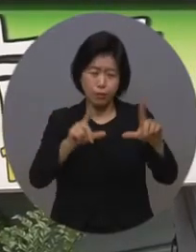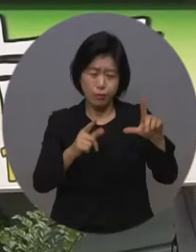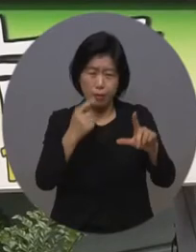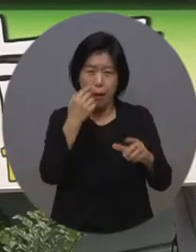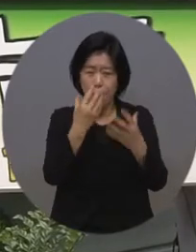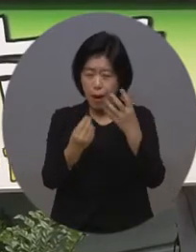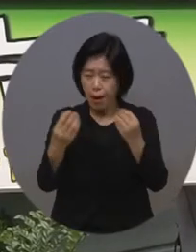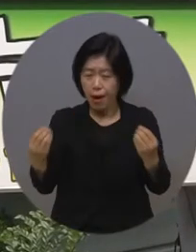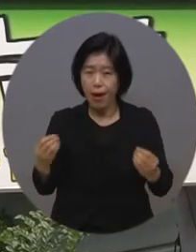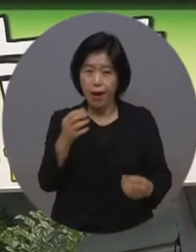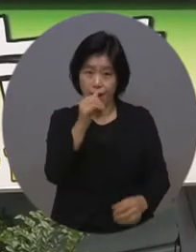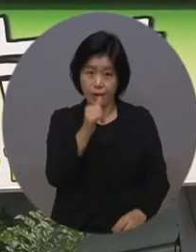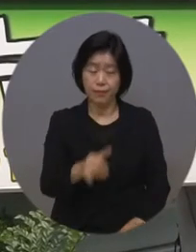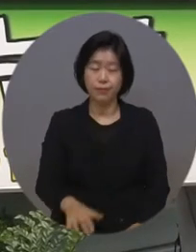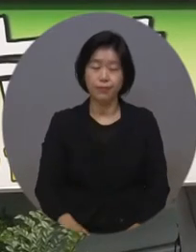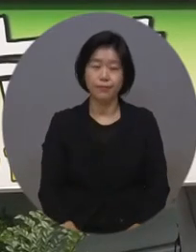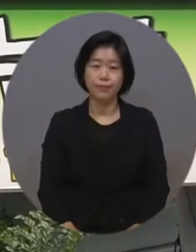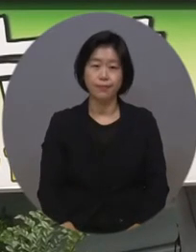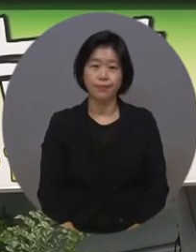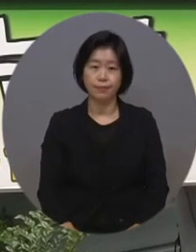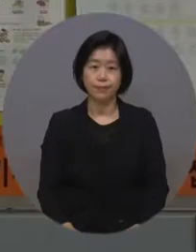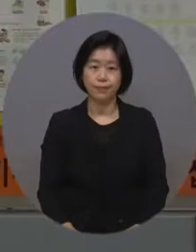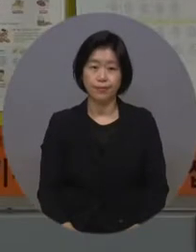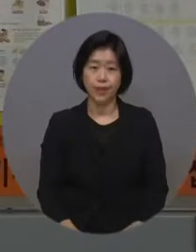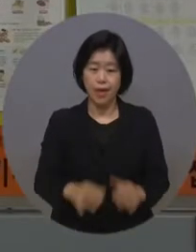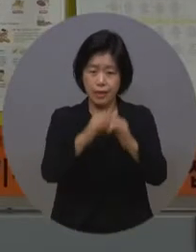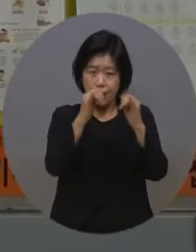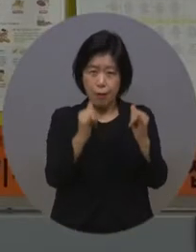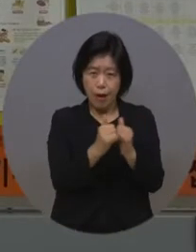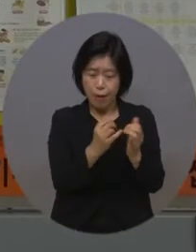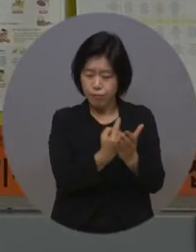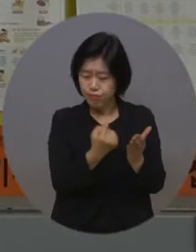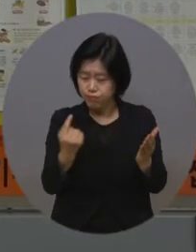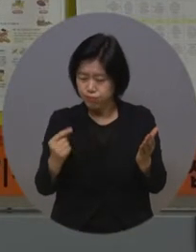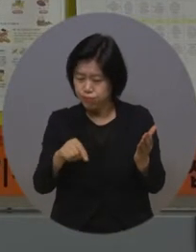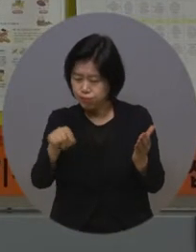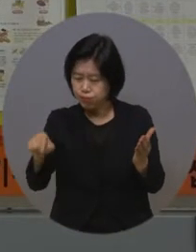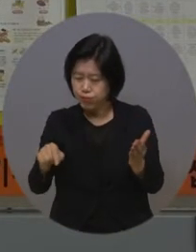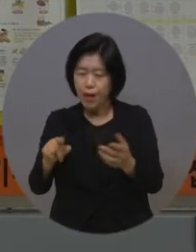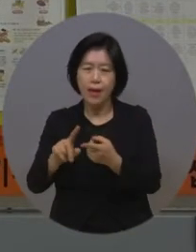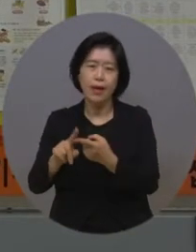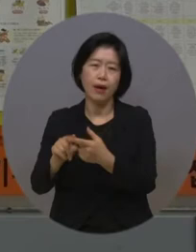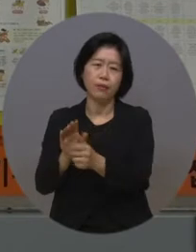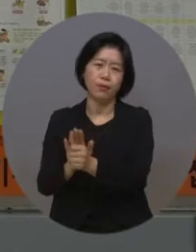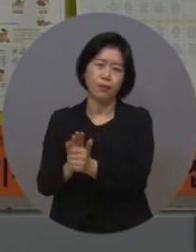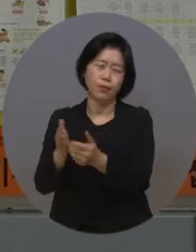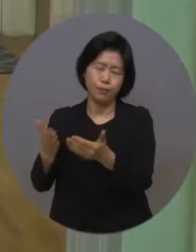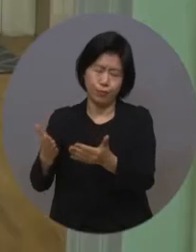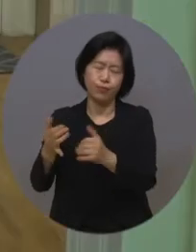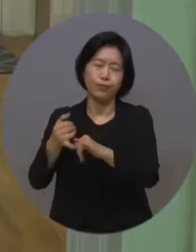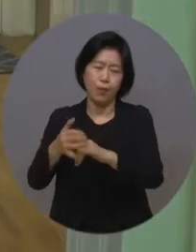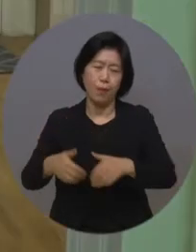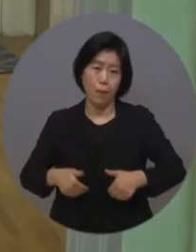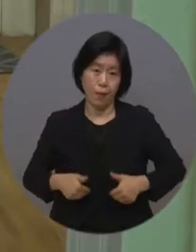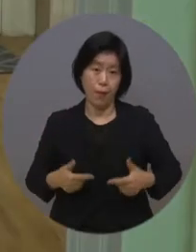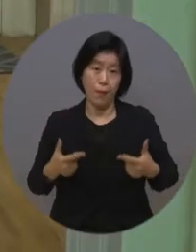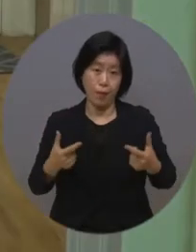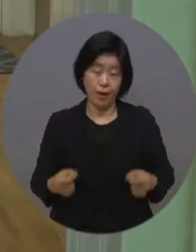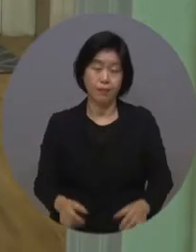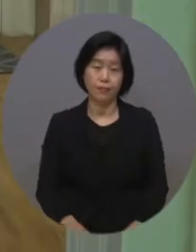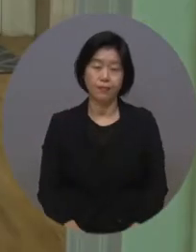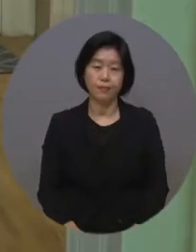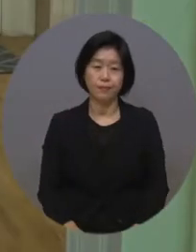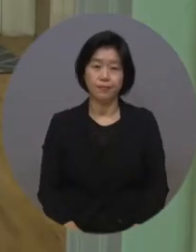패이는 상황이 거듭되면 될수록 사회적 약자에 대한 관심과 배려가 위기 극복의 중요한 요소라는 인식이